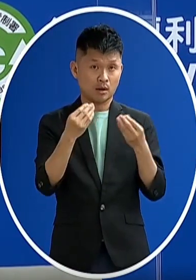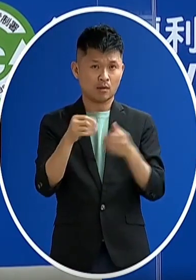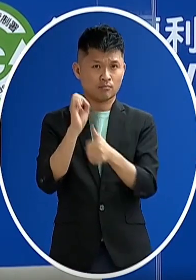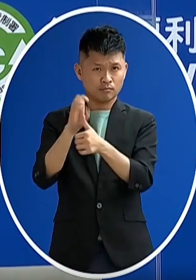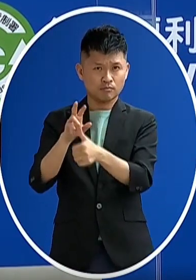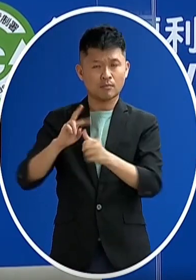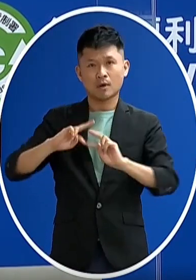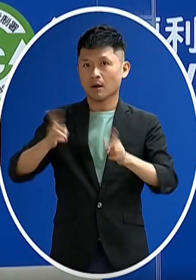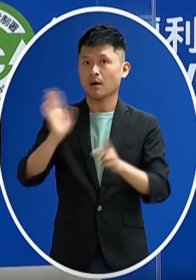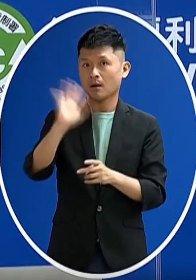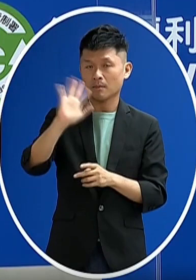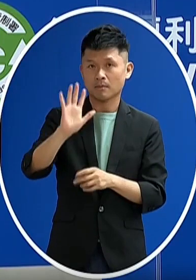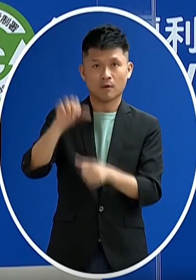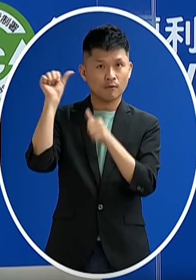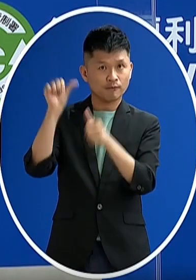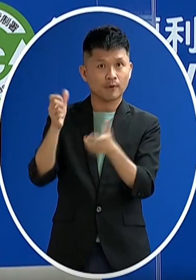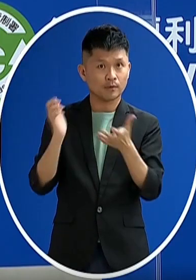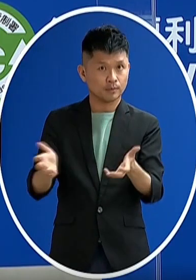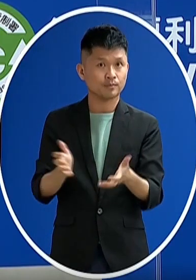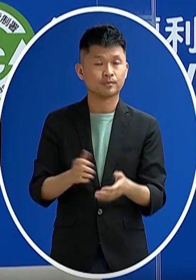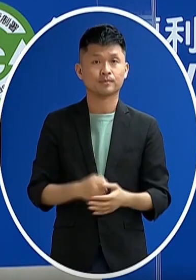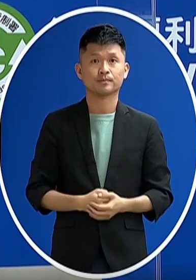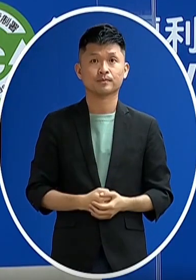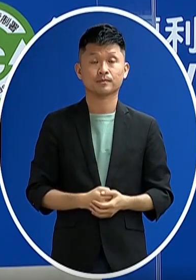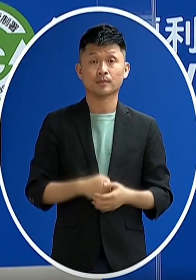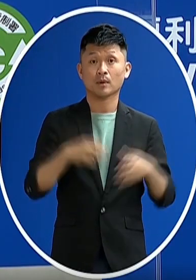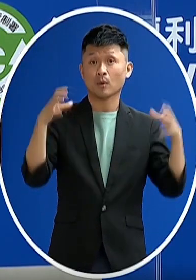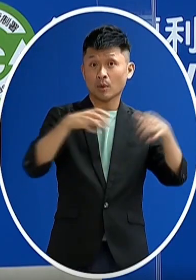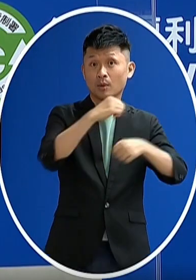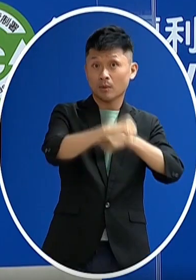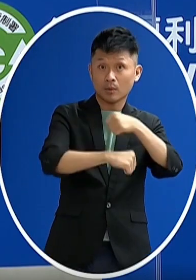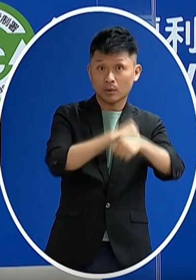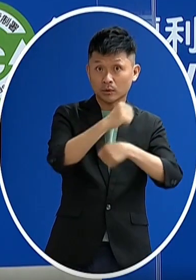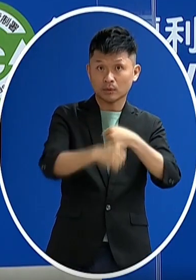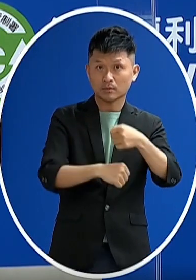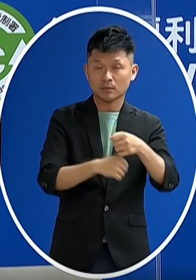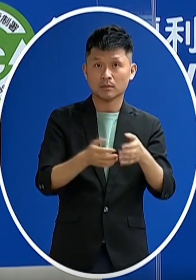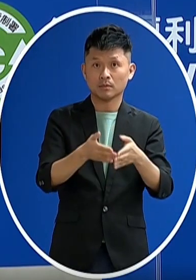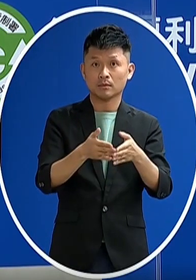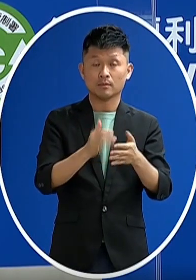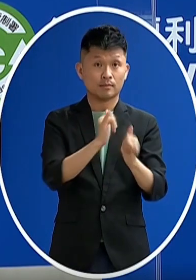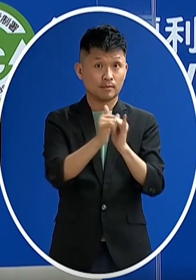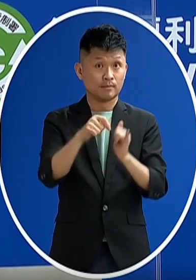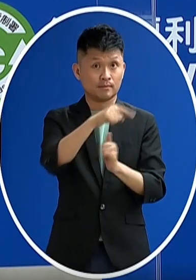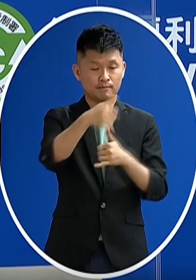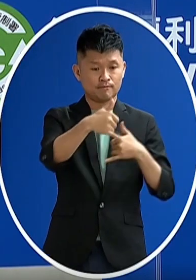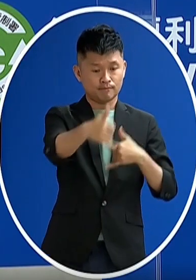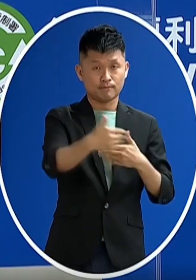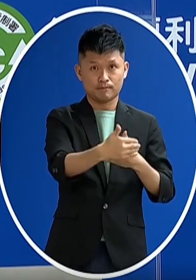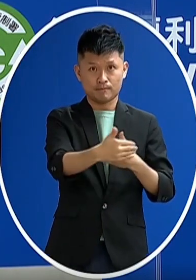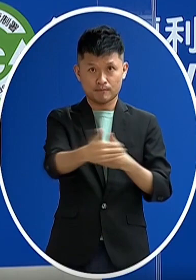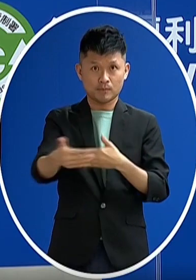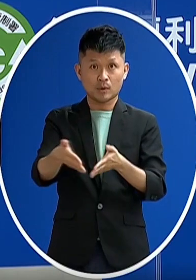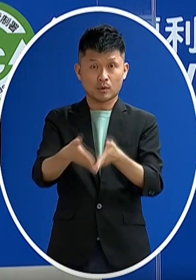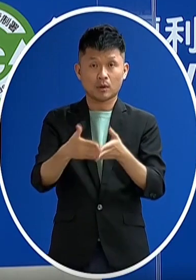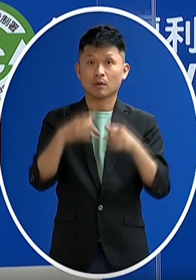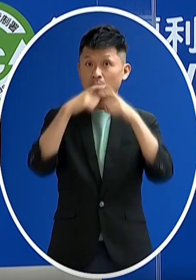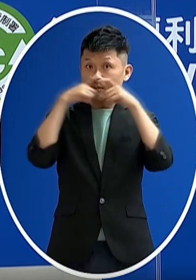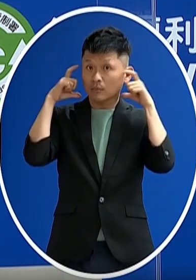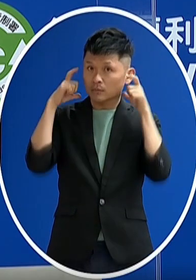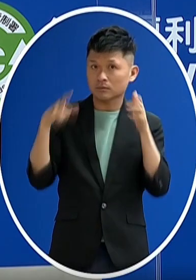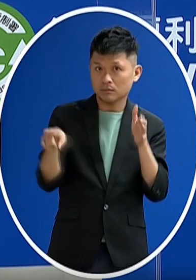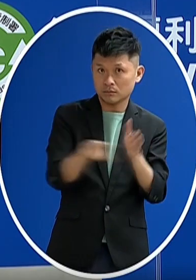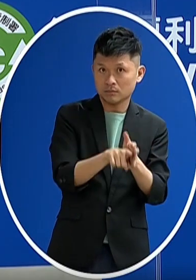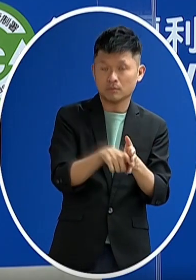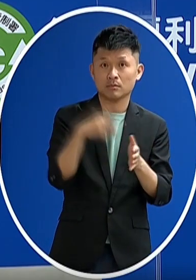格开罚。所有的集会活动需落实确保民众维持社交距离或全程佩戴口